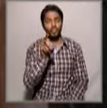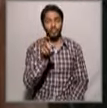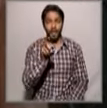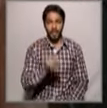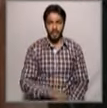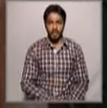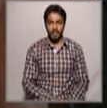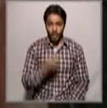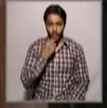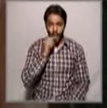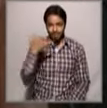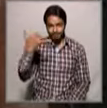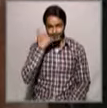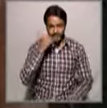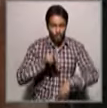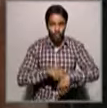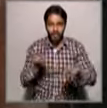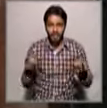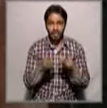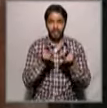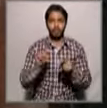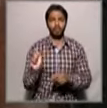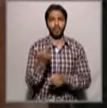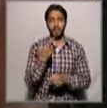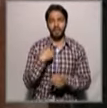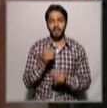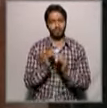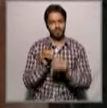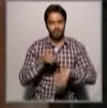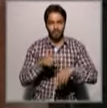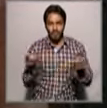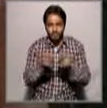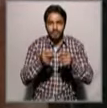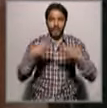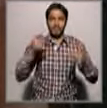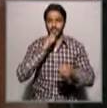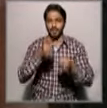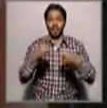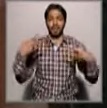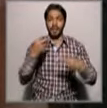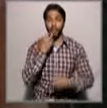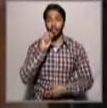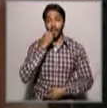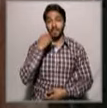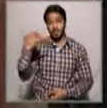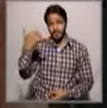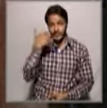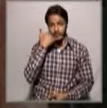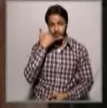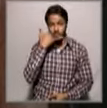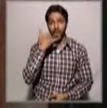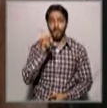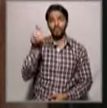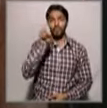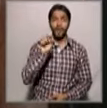اتصل ولضيق الوقت أنا ما أدركت أن أسأل فضيلة الشيخ شعبان درويش عن سؤاله، وأسأل الله أن يكون أستاذ حسين يرانا